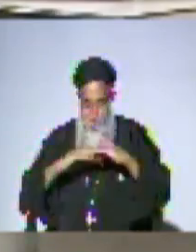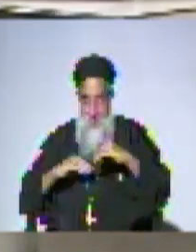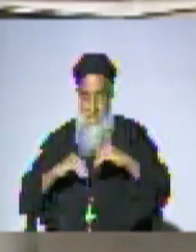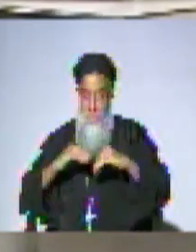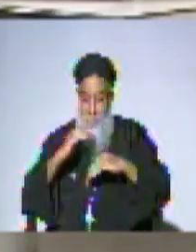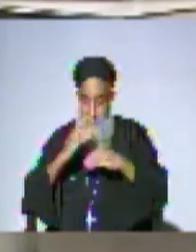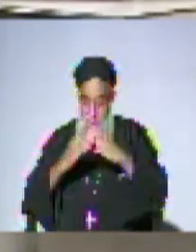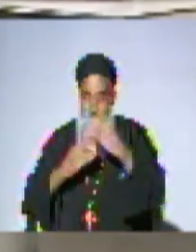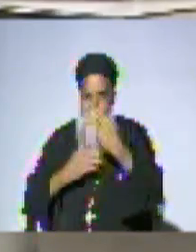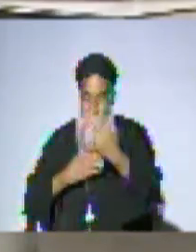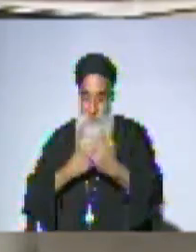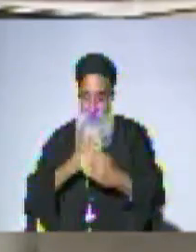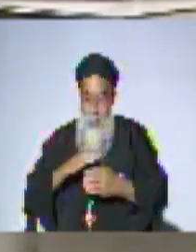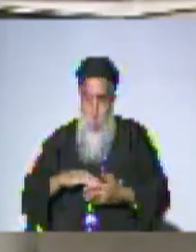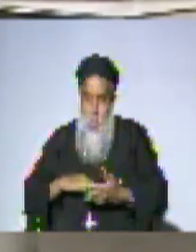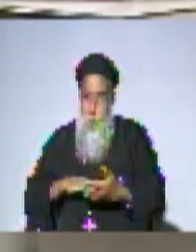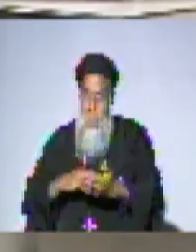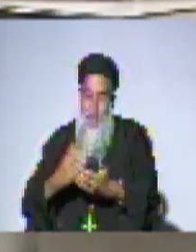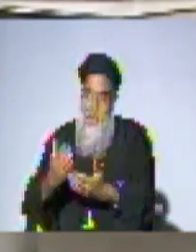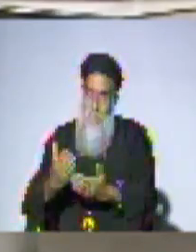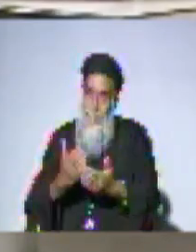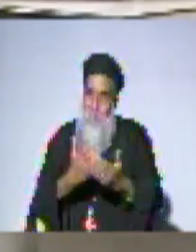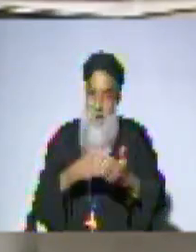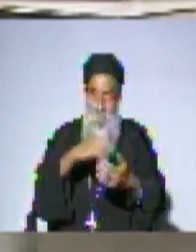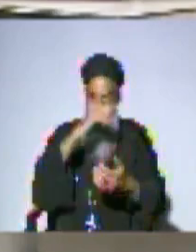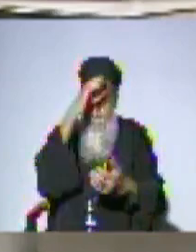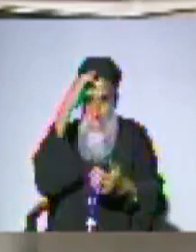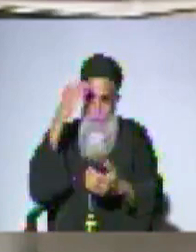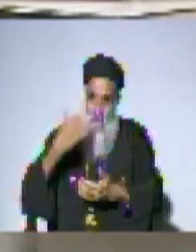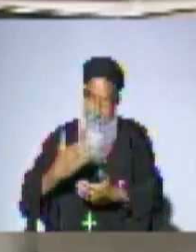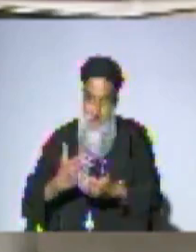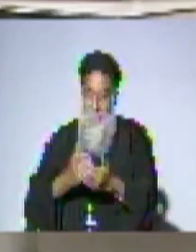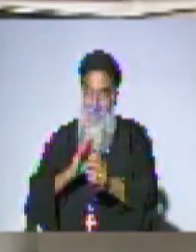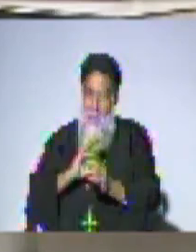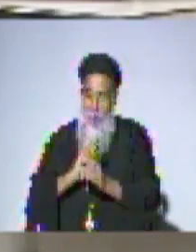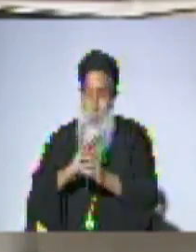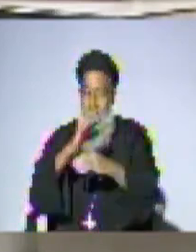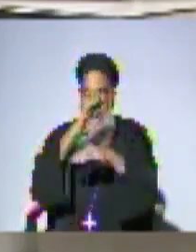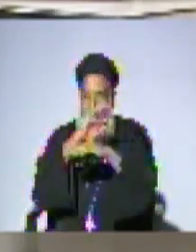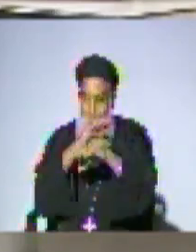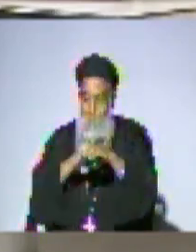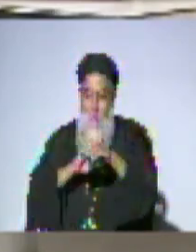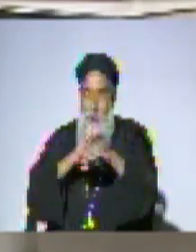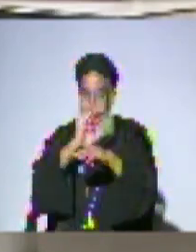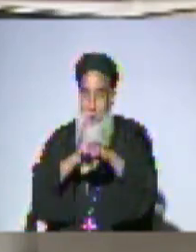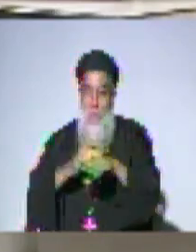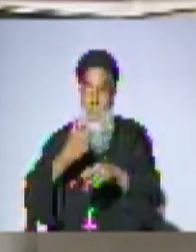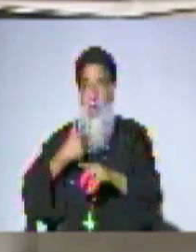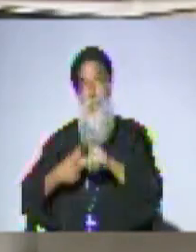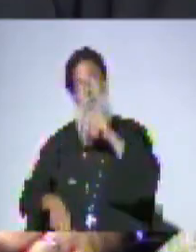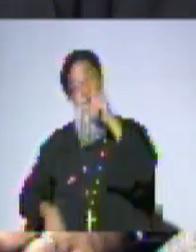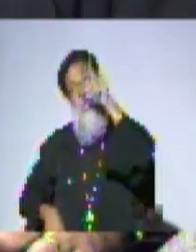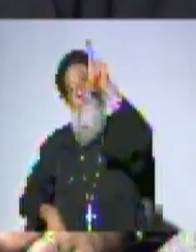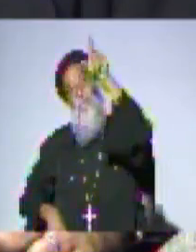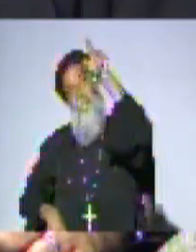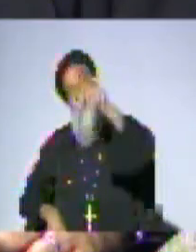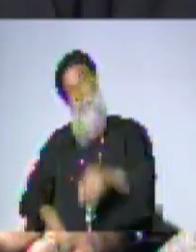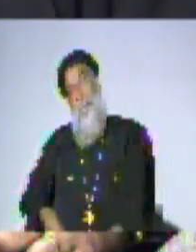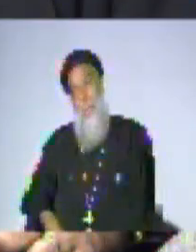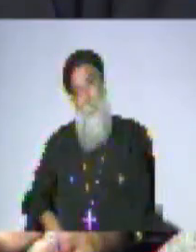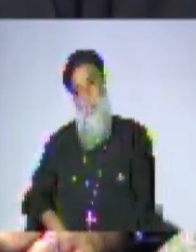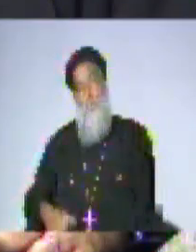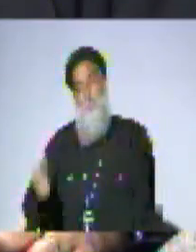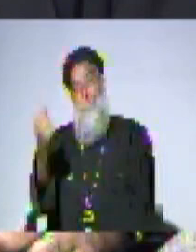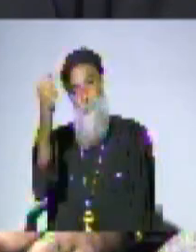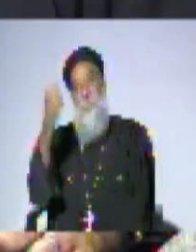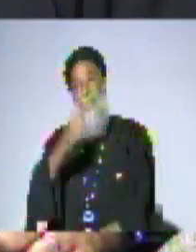يسمح له أنه يعمل كده، ده تعطف ومحبة من ربنا كبيرة قوي. هل ما هي قوة إيمان أيضا يا سيدنا؟